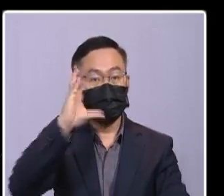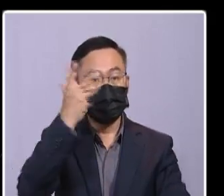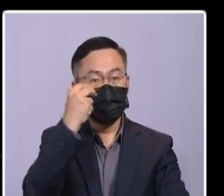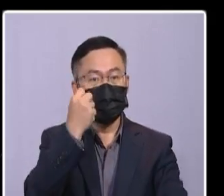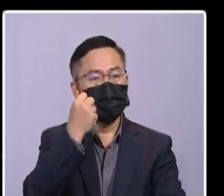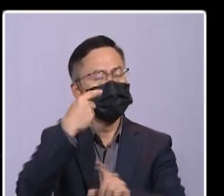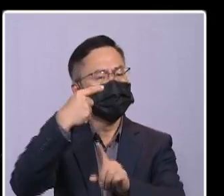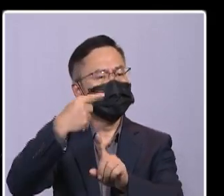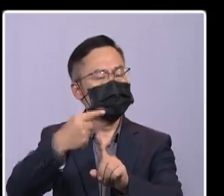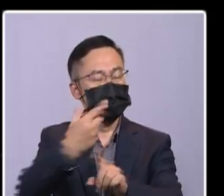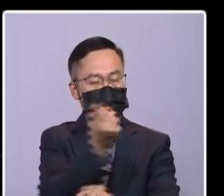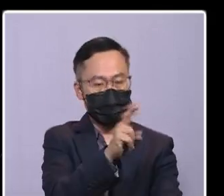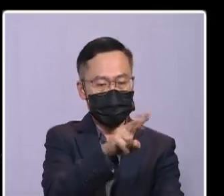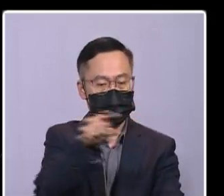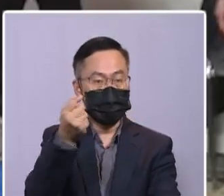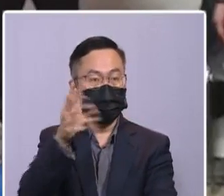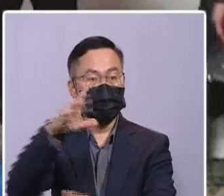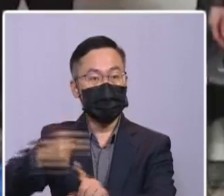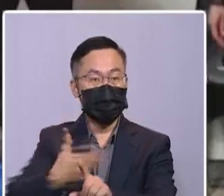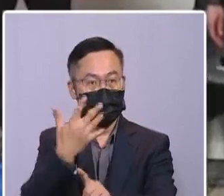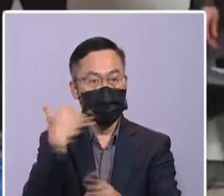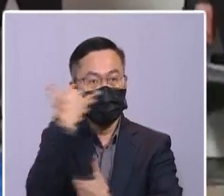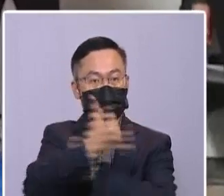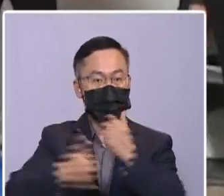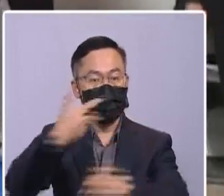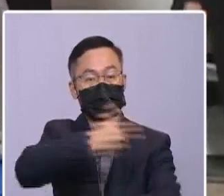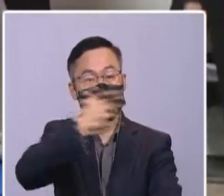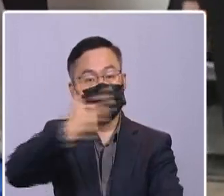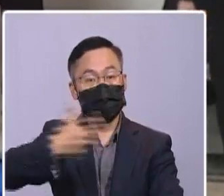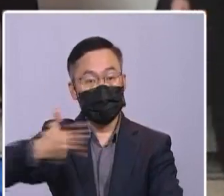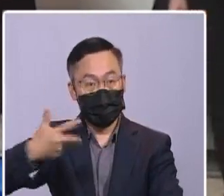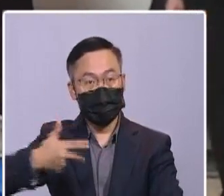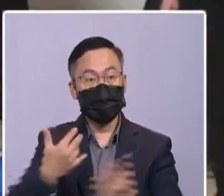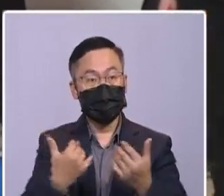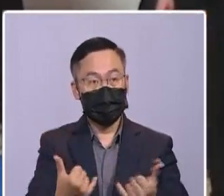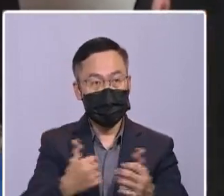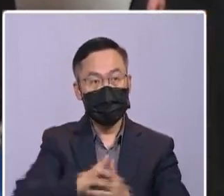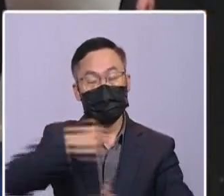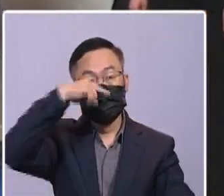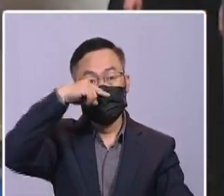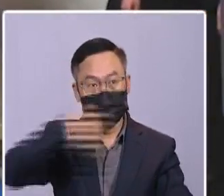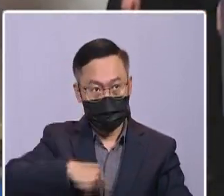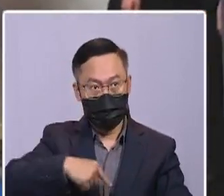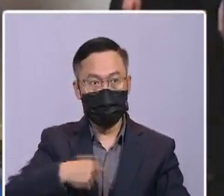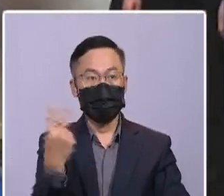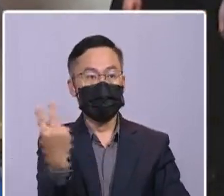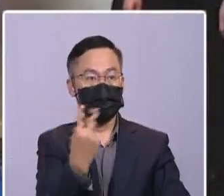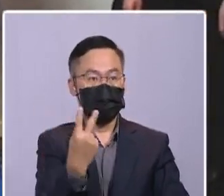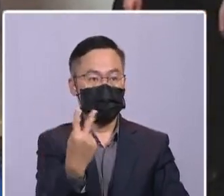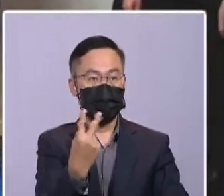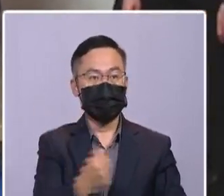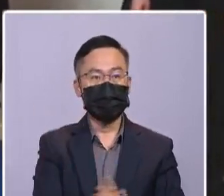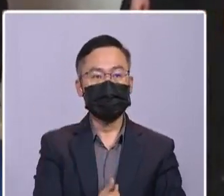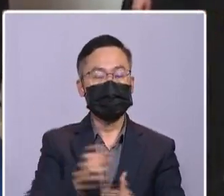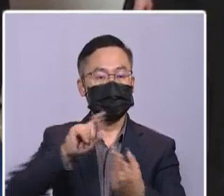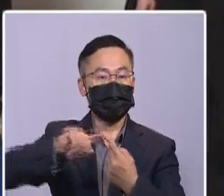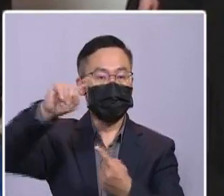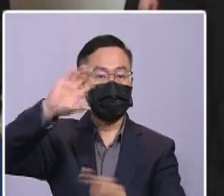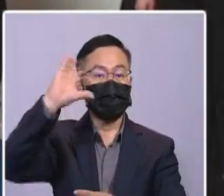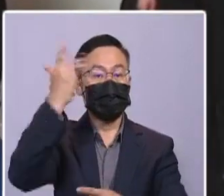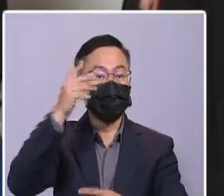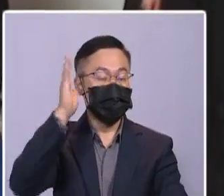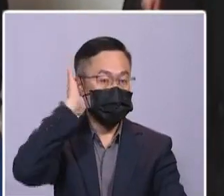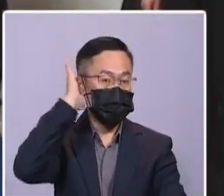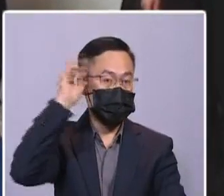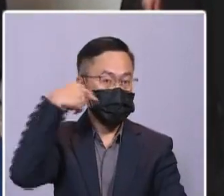ที่ 12ถึง 15พ.ค.ที่ผ่านมาที่ประเทศเดนมาร์กครับโดยการนี้ศราวุธศรีบุญเพลงและนันทวันเครื่องสลิตคว้าแชมป์โลกคู่